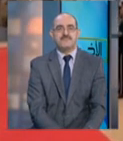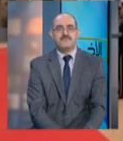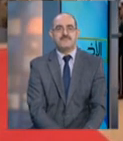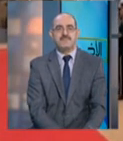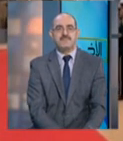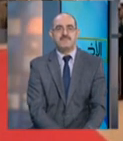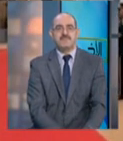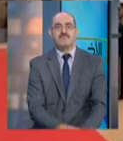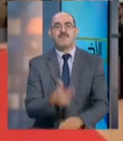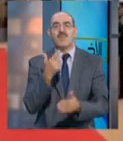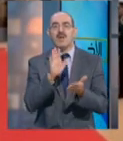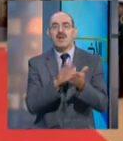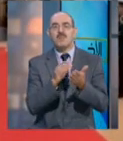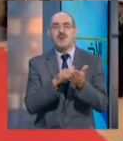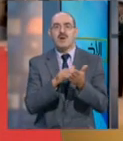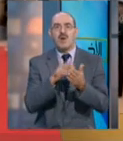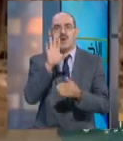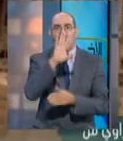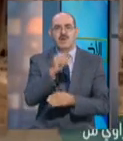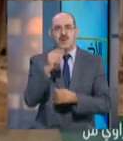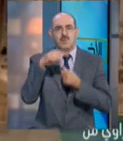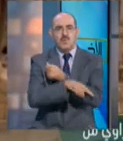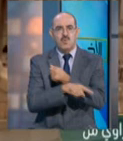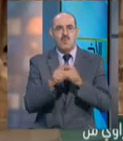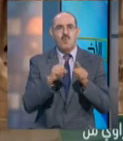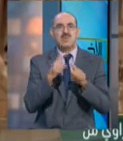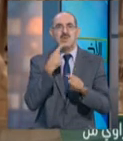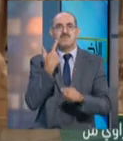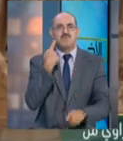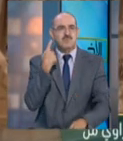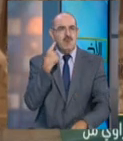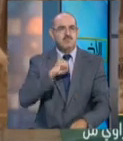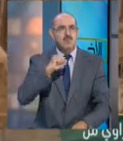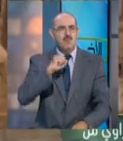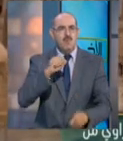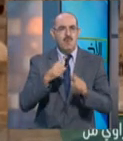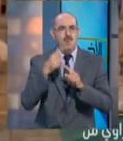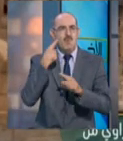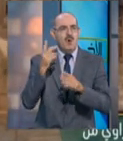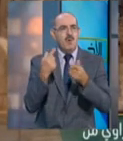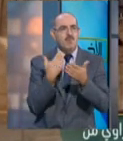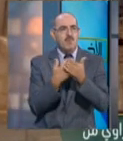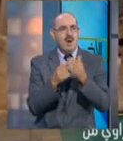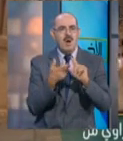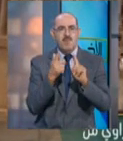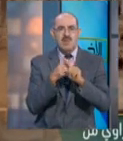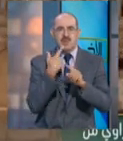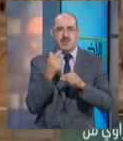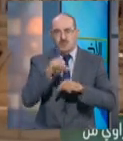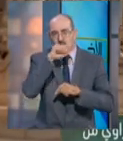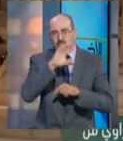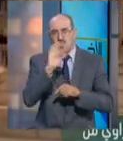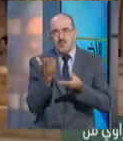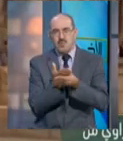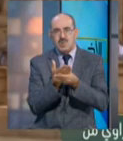من على أرض مونديلا كانت الصورة أبلغ من أي تعبير، تدعم قضية عادلة